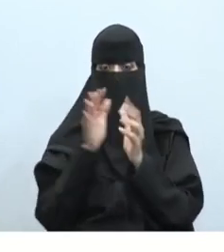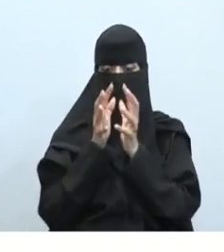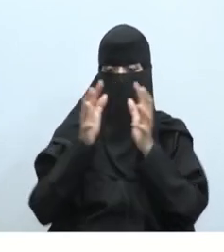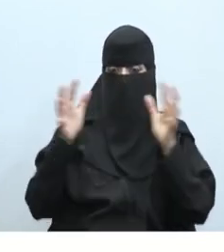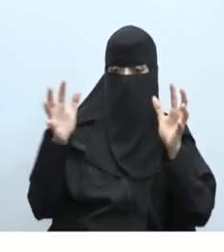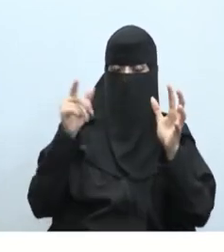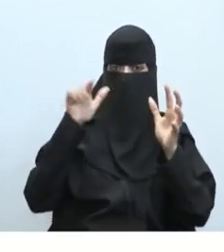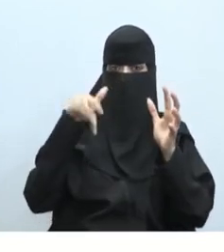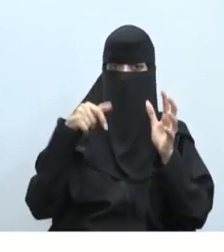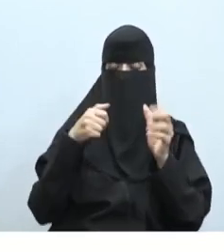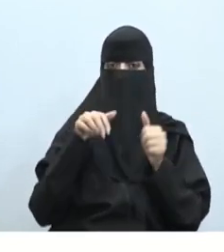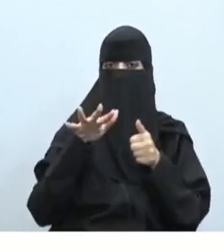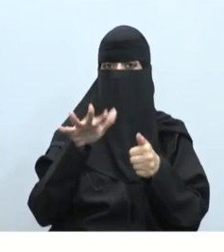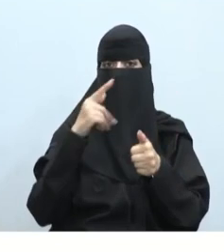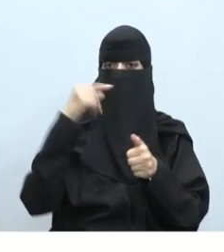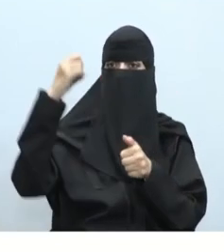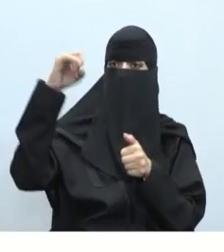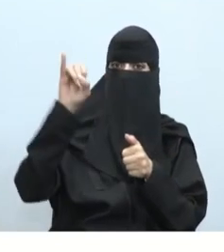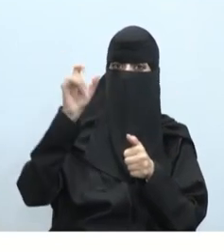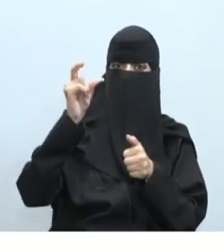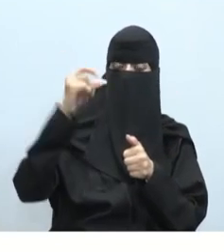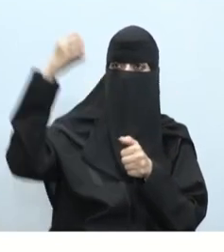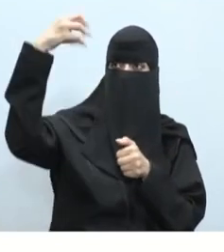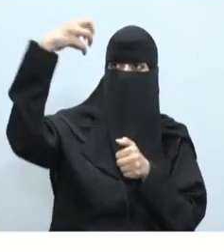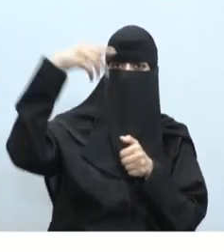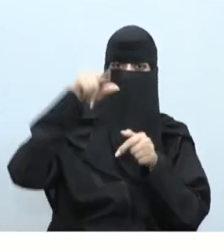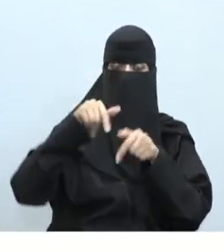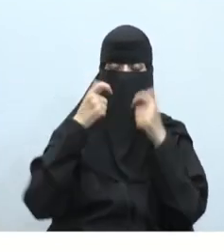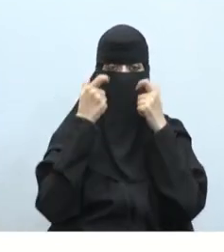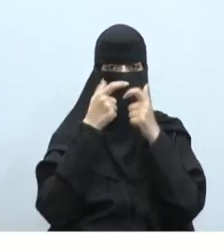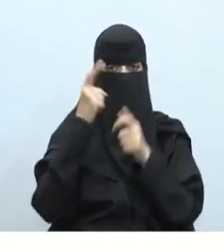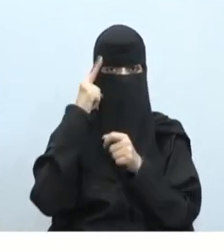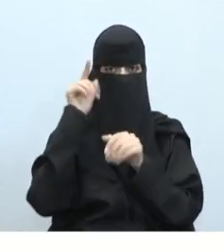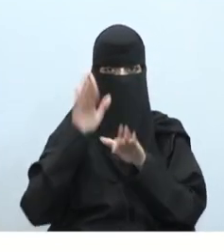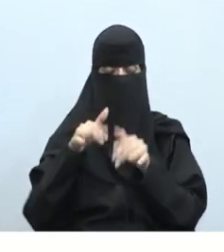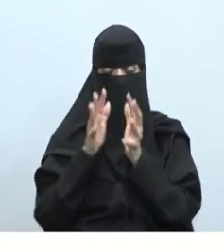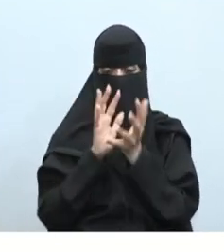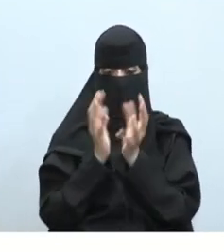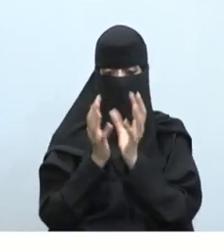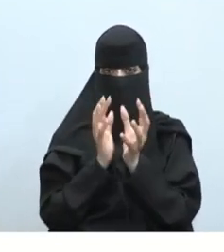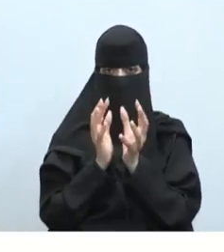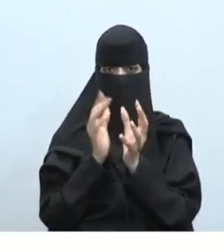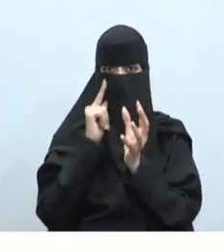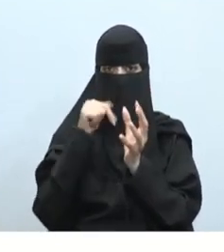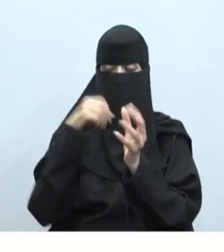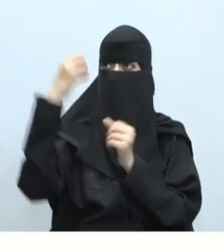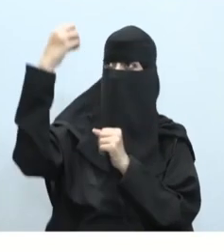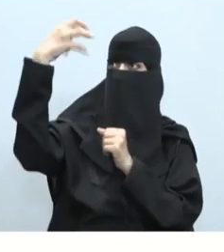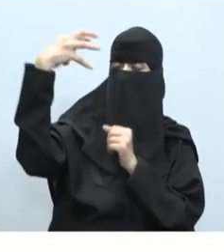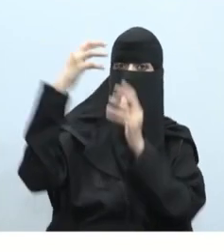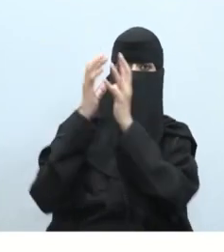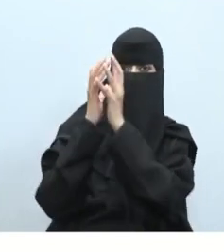حجمها الملايين من الشموس بمعنى لو نلاحظ او لو نتعرف على حجم الشمس